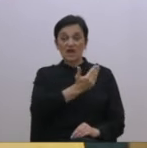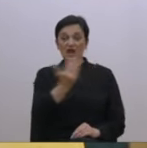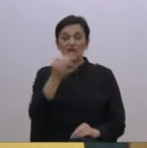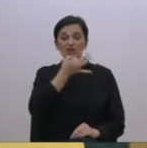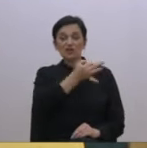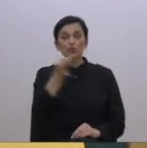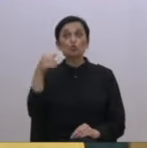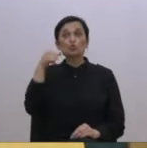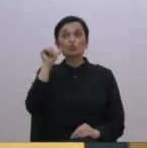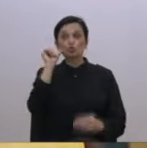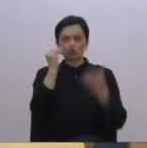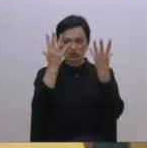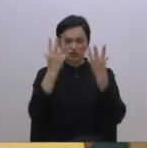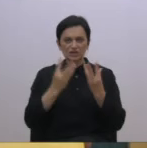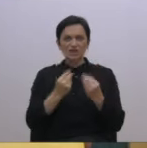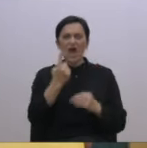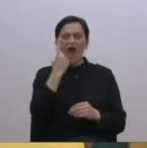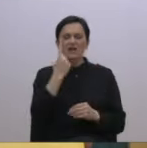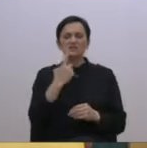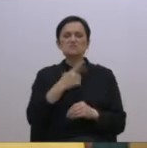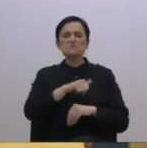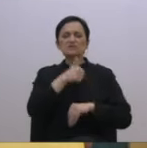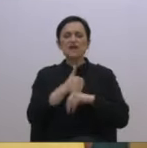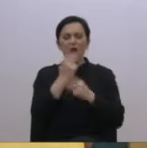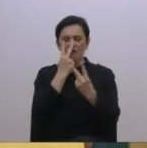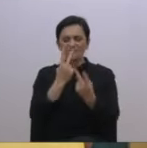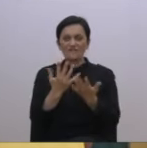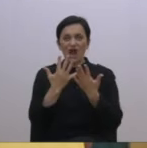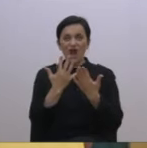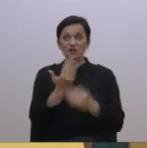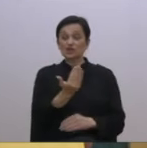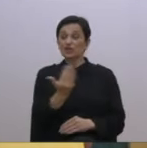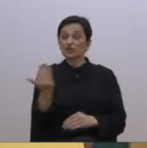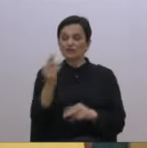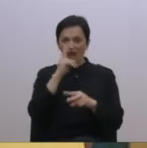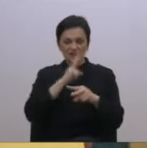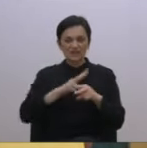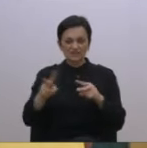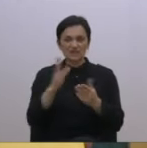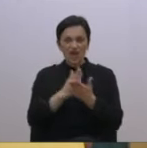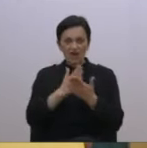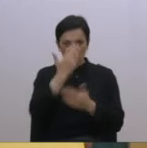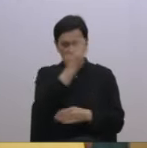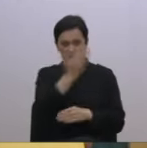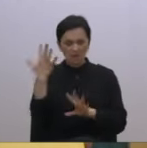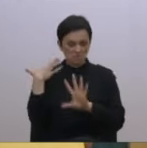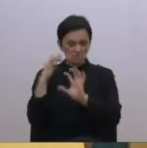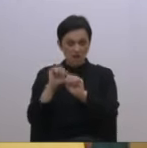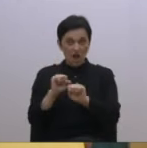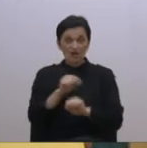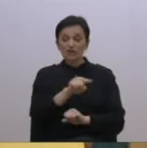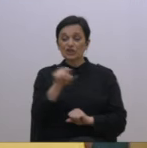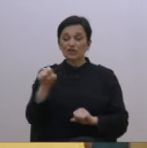რომ გუშინდელმა დღემ ერთი მთავარი რამ აჩვენა: თქვენ დაკარგული გაქვთ ხალხის მხარდაჭერა. თქვენ